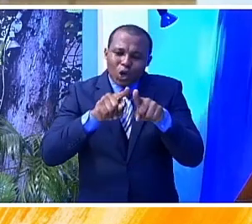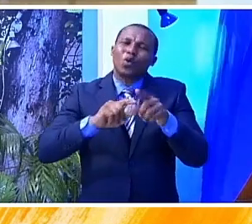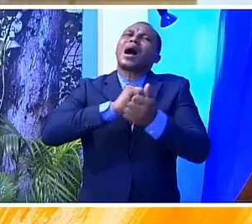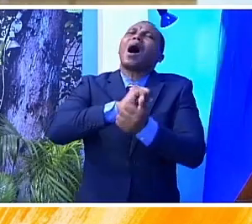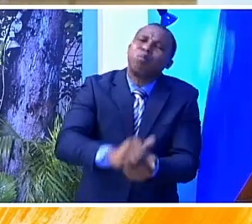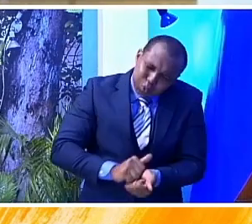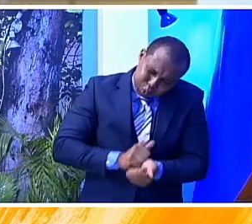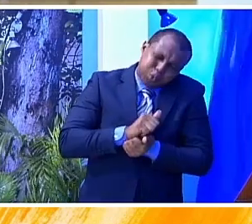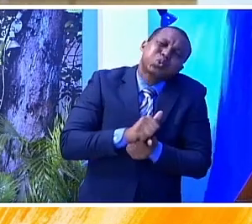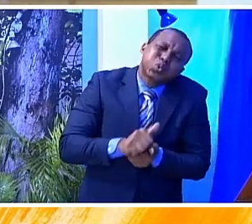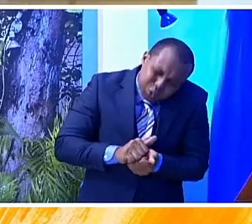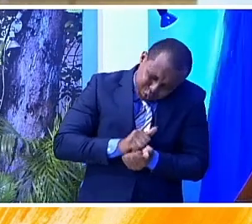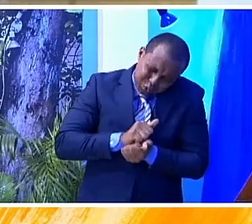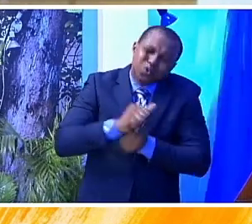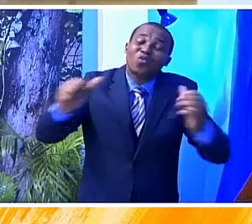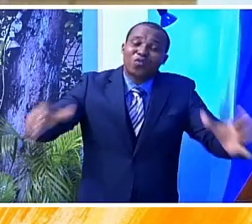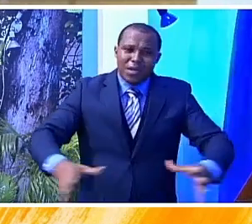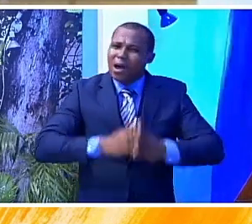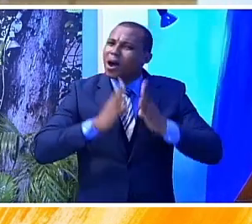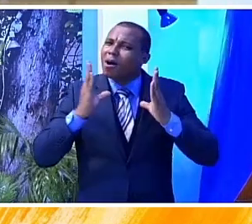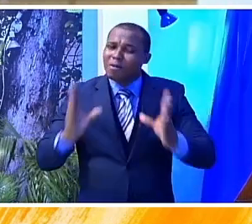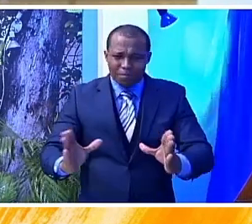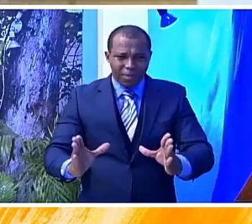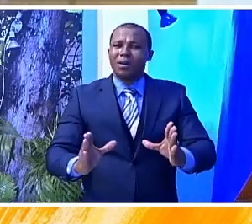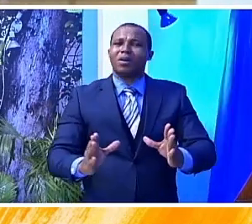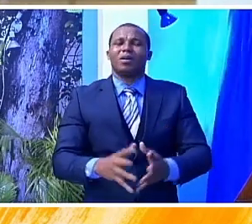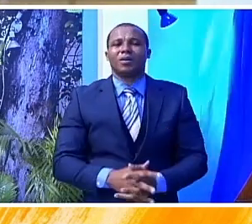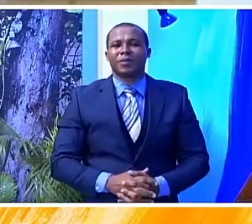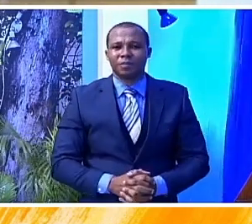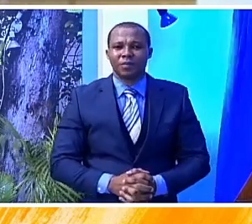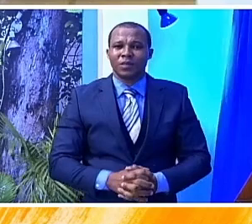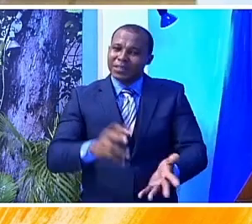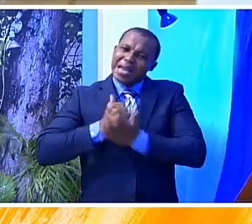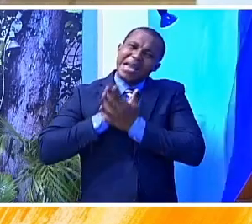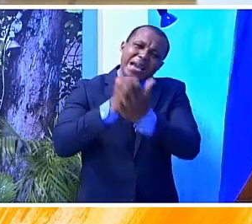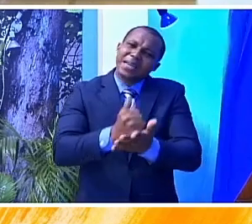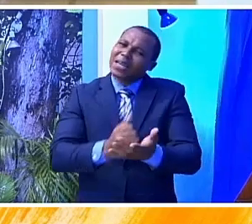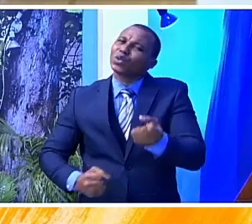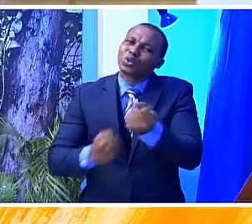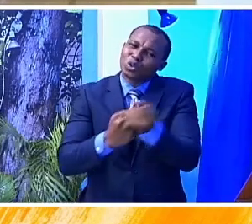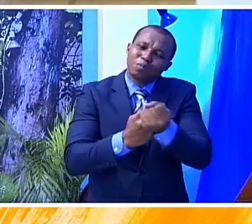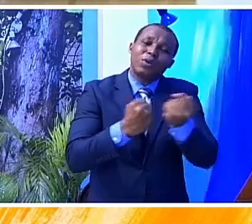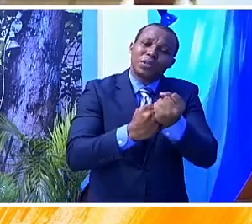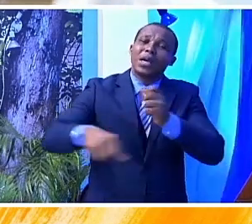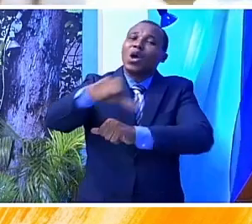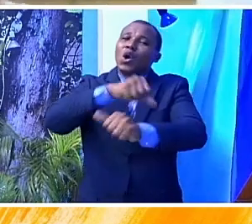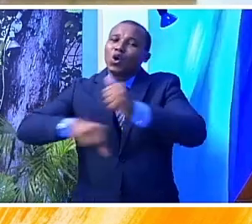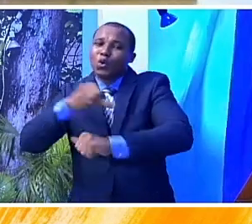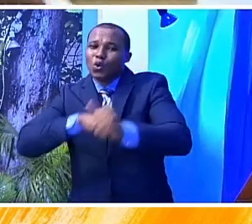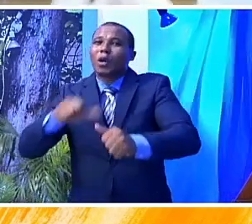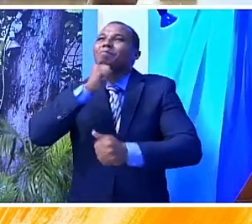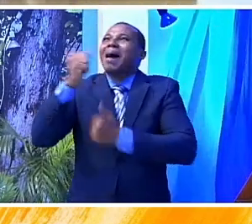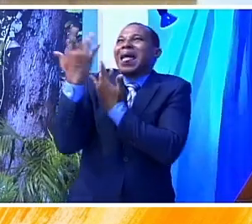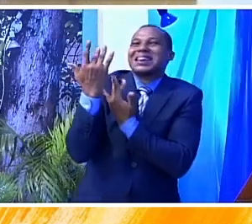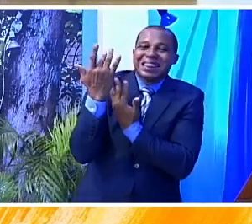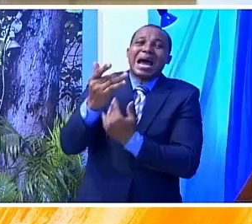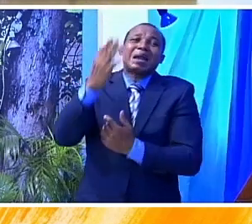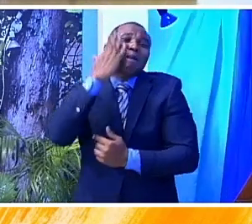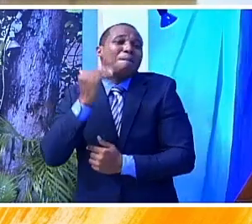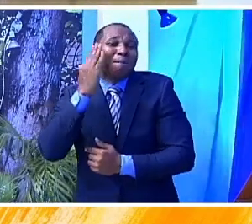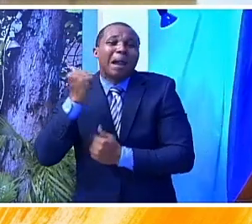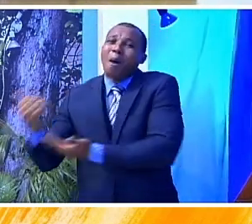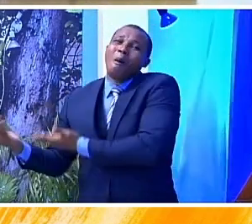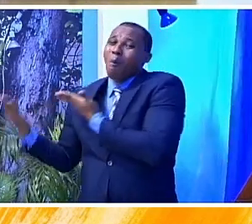yon immense. Besoin yon, nous pas ka compte yon. Mais c'est nous pour qui yon aider l'autre en premier. Pas tant de blanc pour porter pour